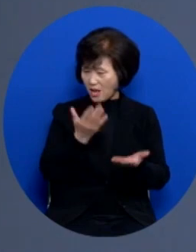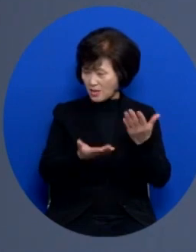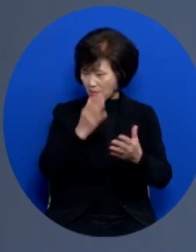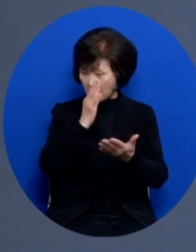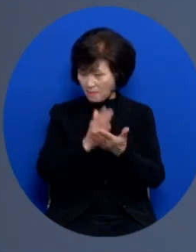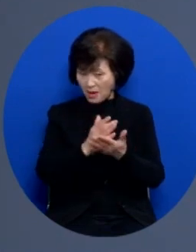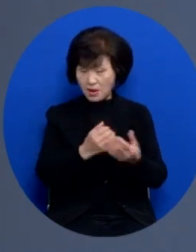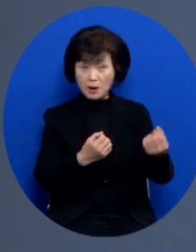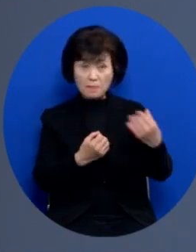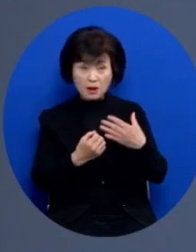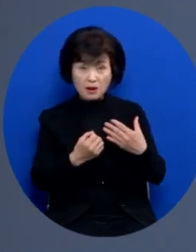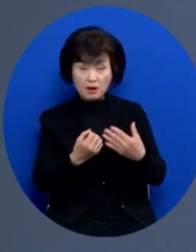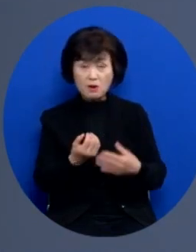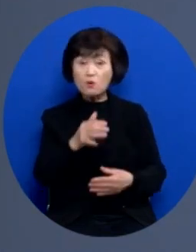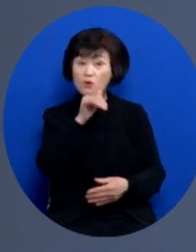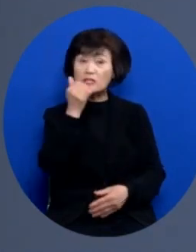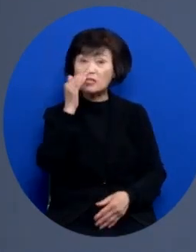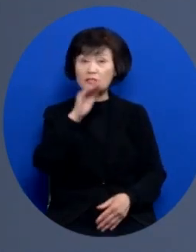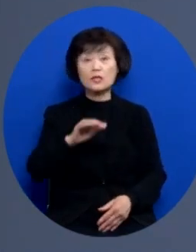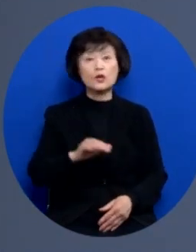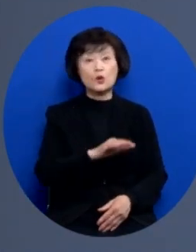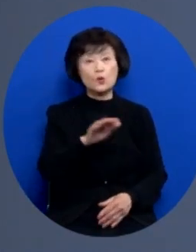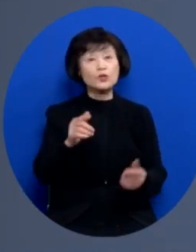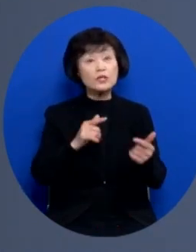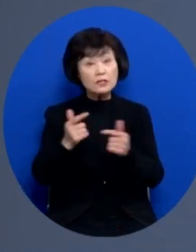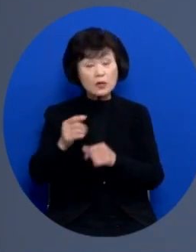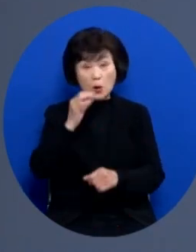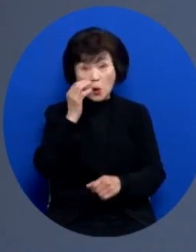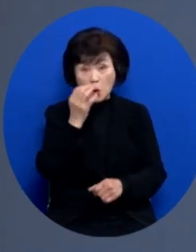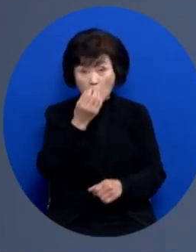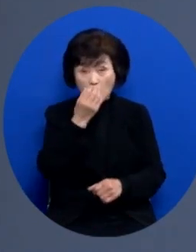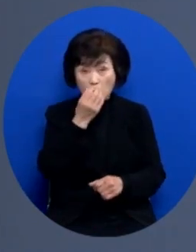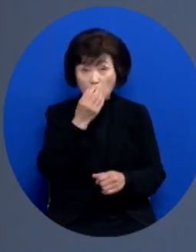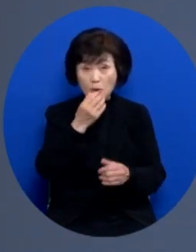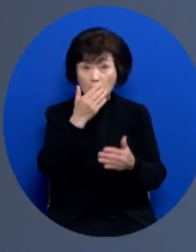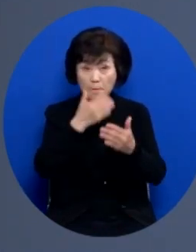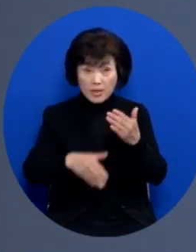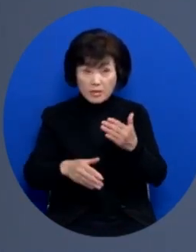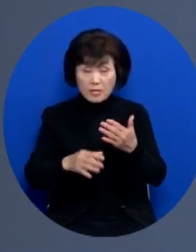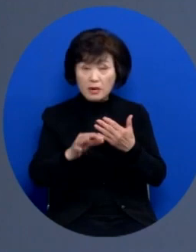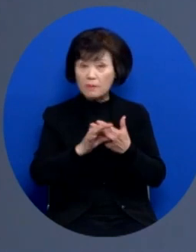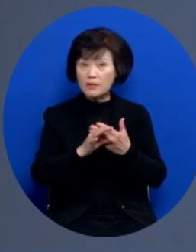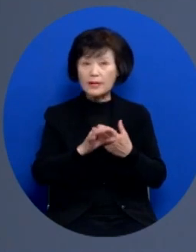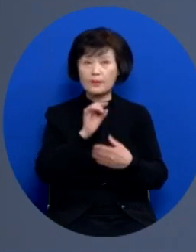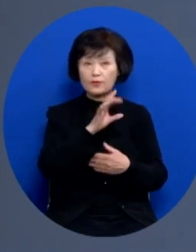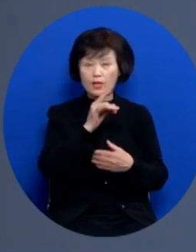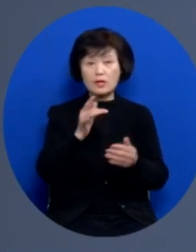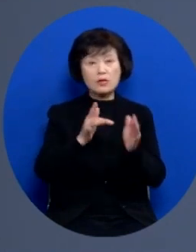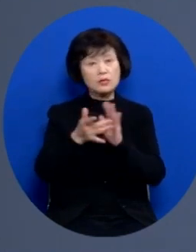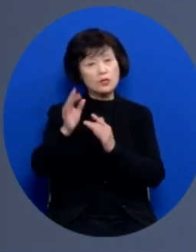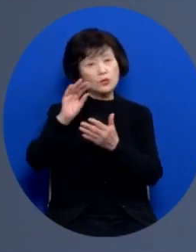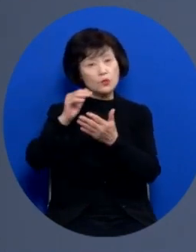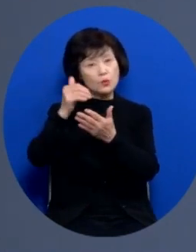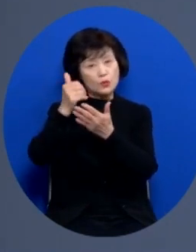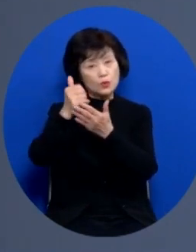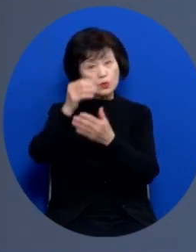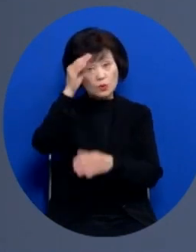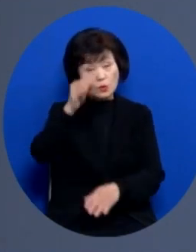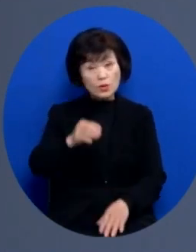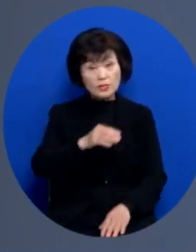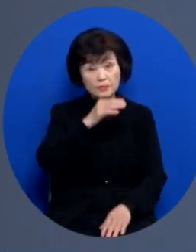말을 하는데 우리는 거룩성을 제외시킨다면 예수 그리스도께서 십자가를 져주신